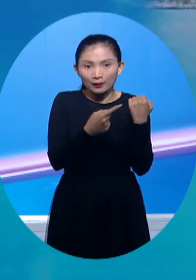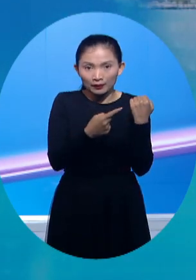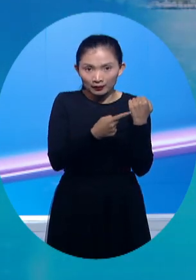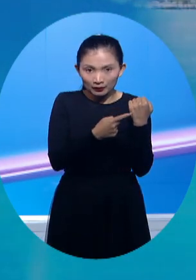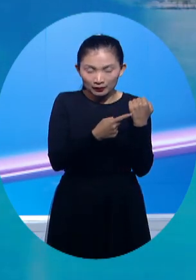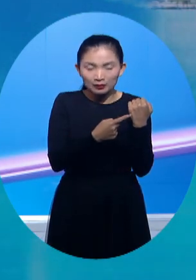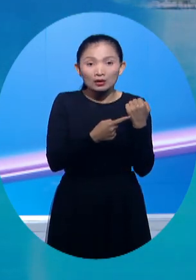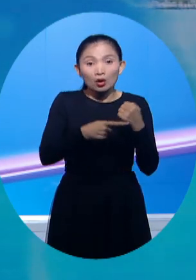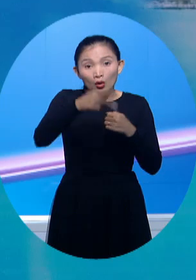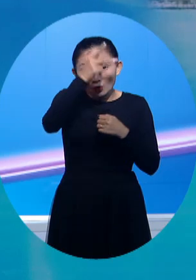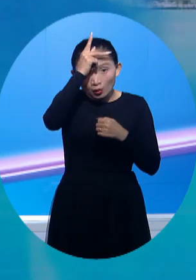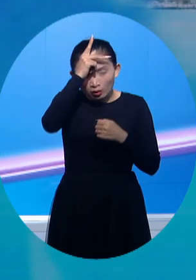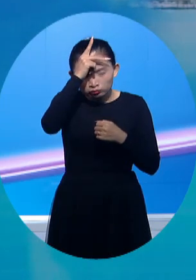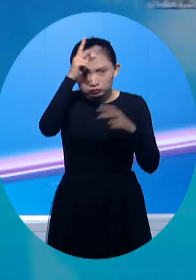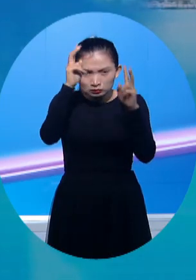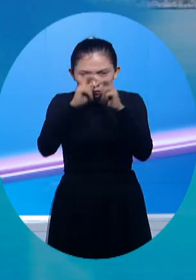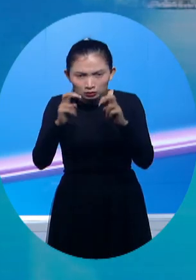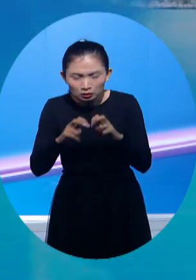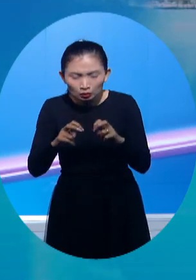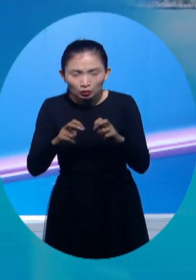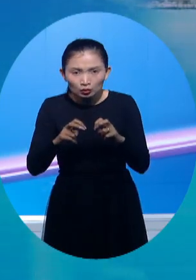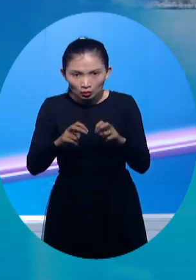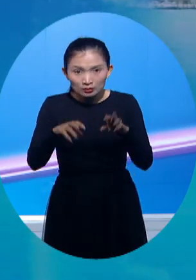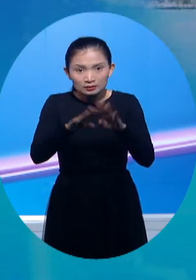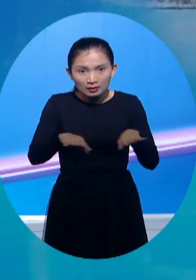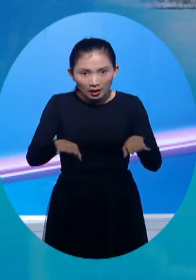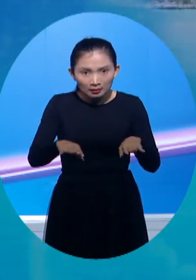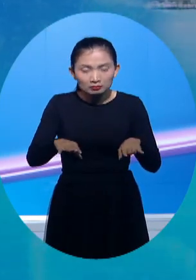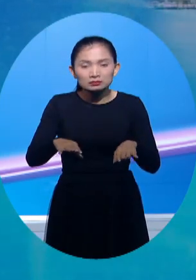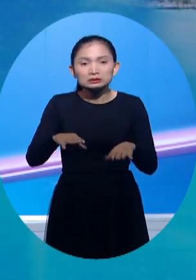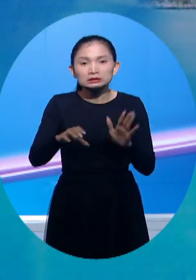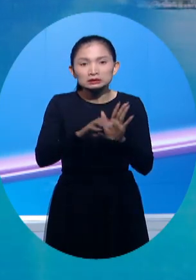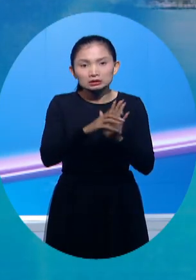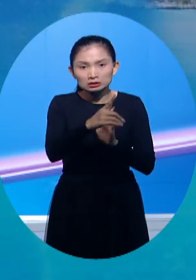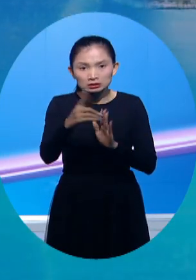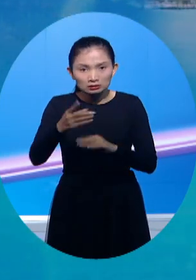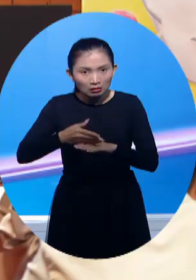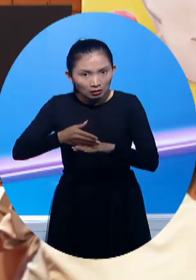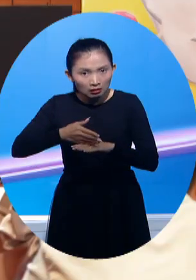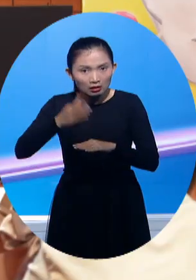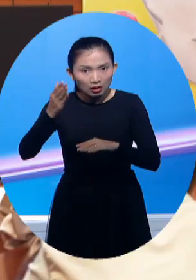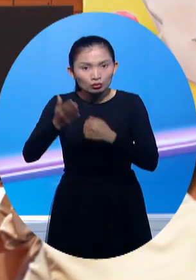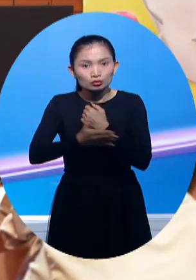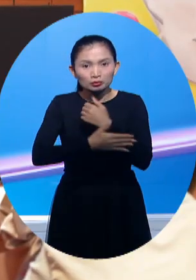sẽ giúp trẻ phát triển trí não tối ưu, nâng cao chỉ số IQ, EQ và tăng khả năng nhận thức.